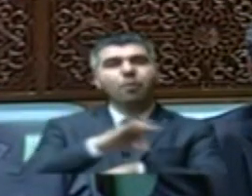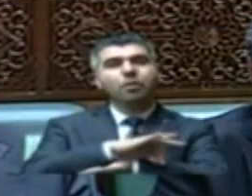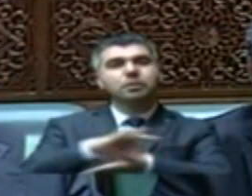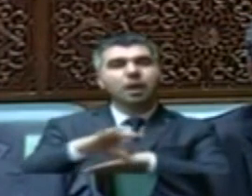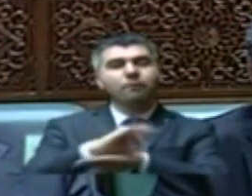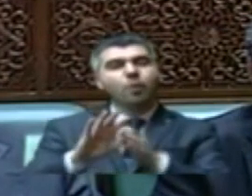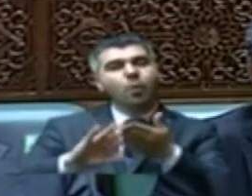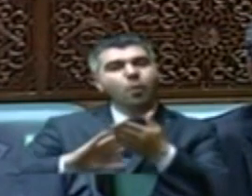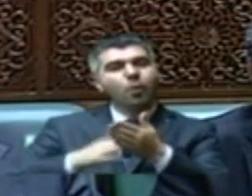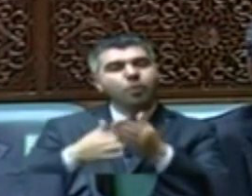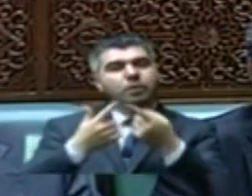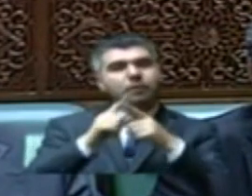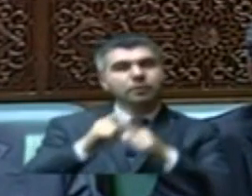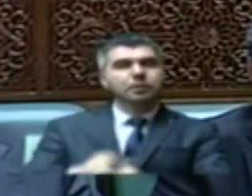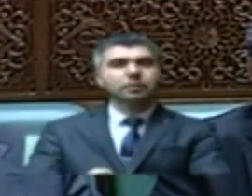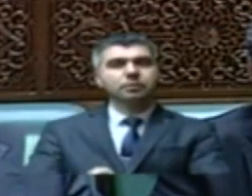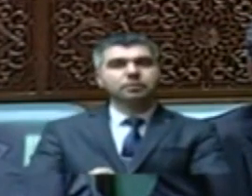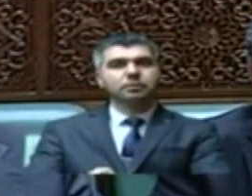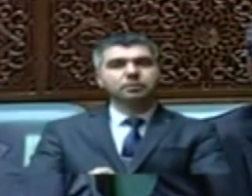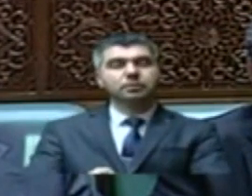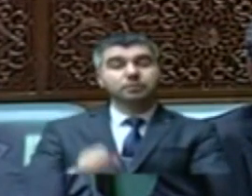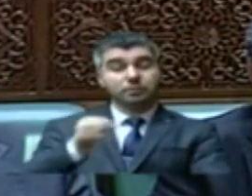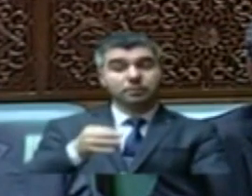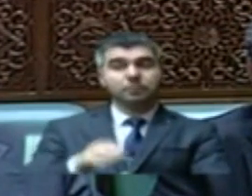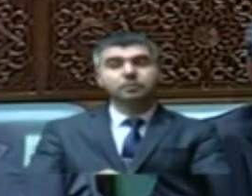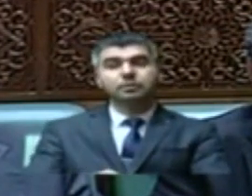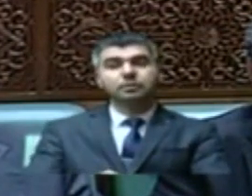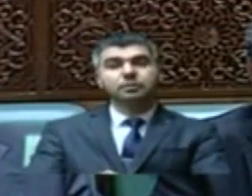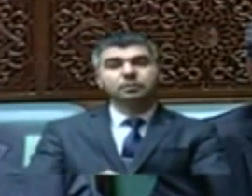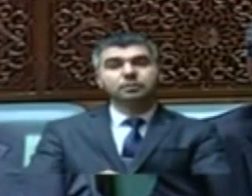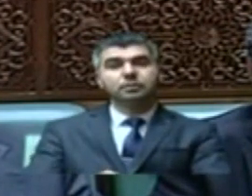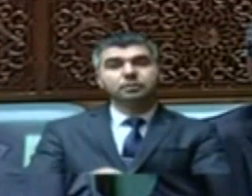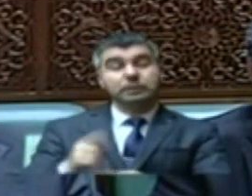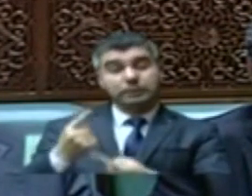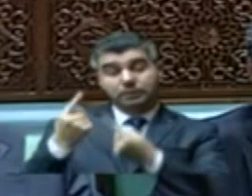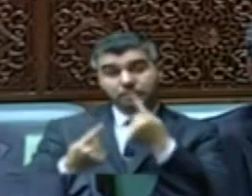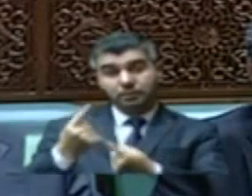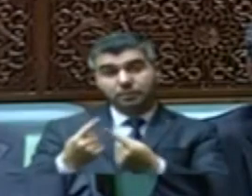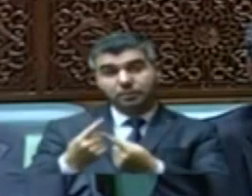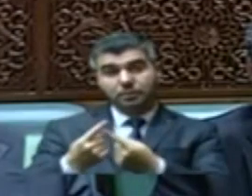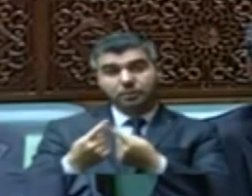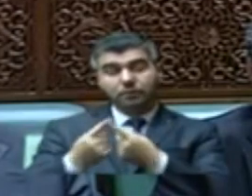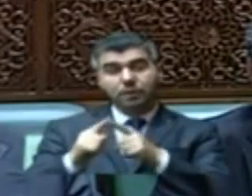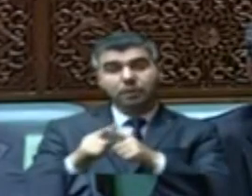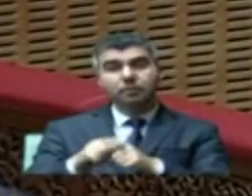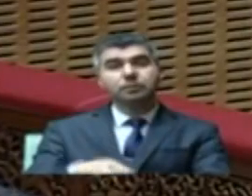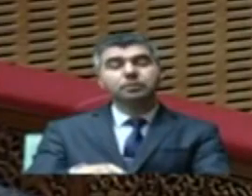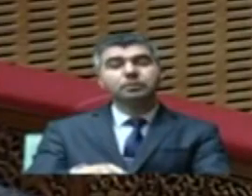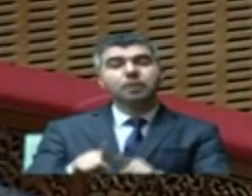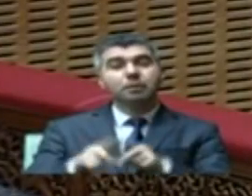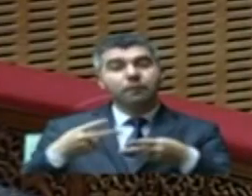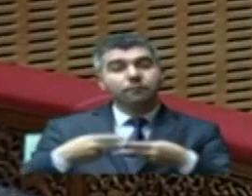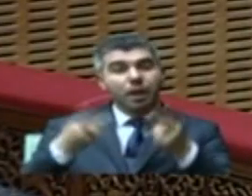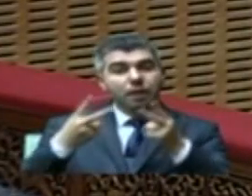مكوناتهم النقابية، وبالتالي نعتبر هاد هاد اخراج